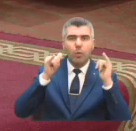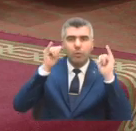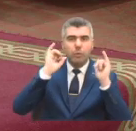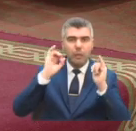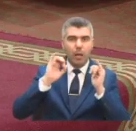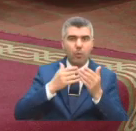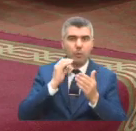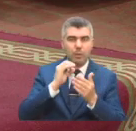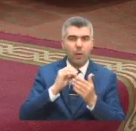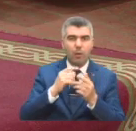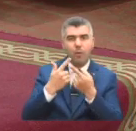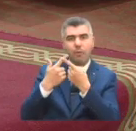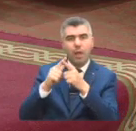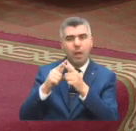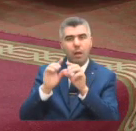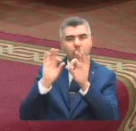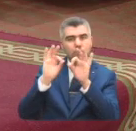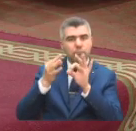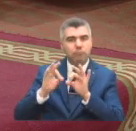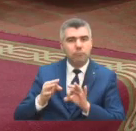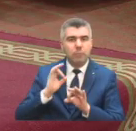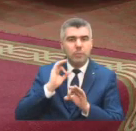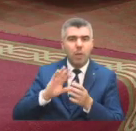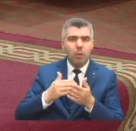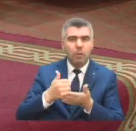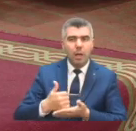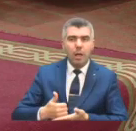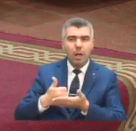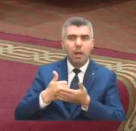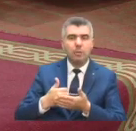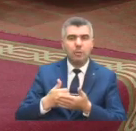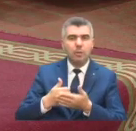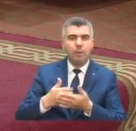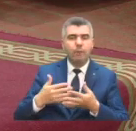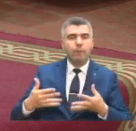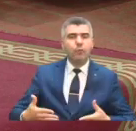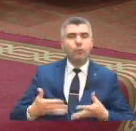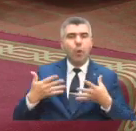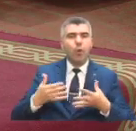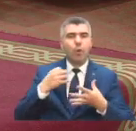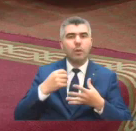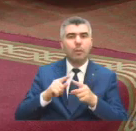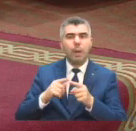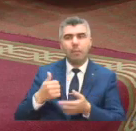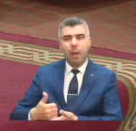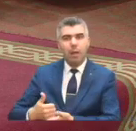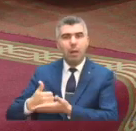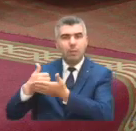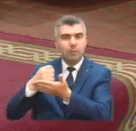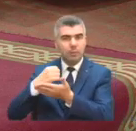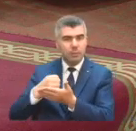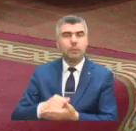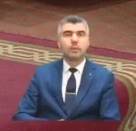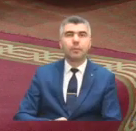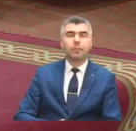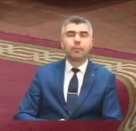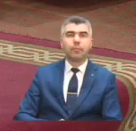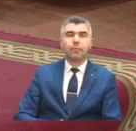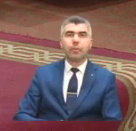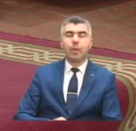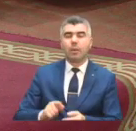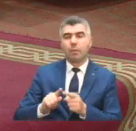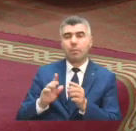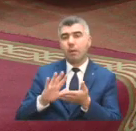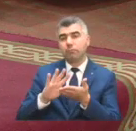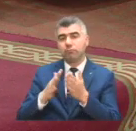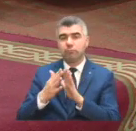للسلاسل الأساسية اللي كتمول السوق الداخلي فيما يخص تكلفة الإنتاج، واللي غادي تكون عندنا تخص